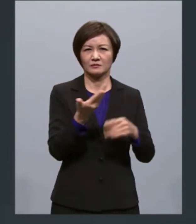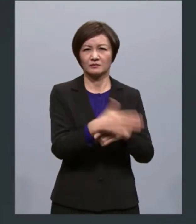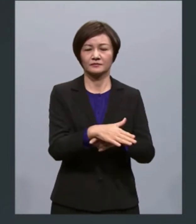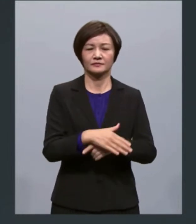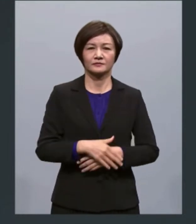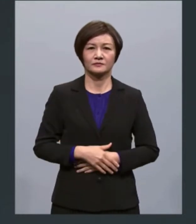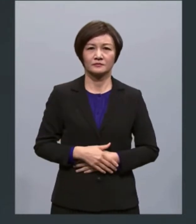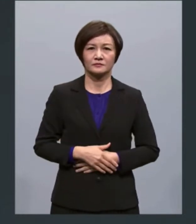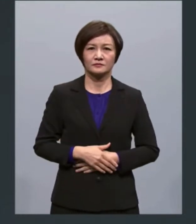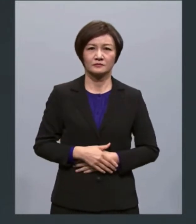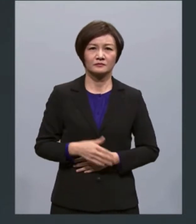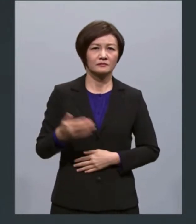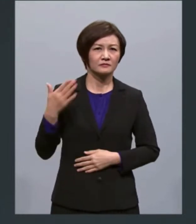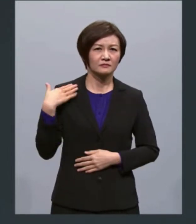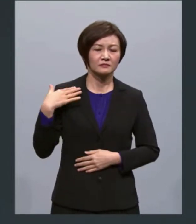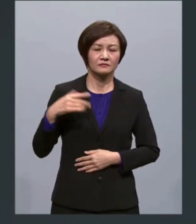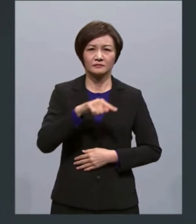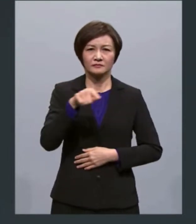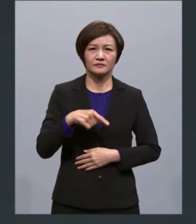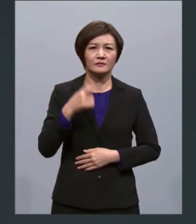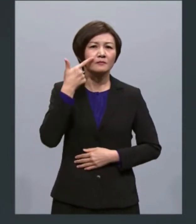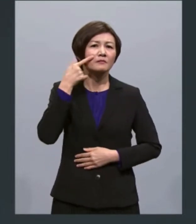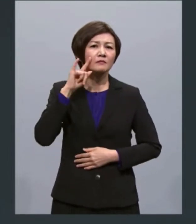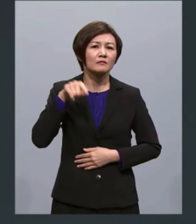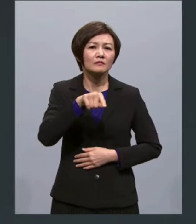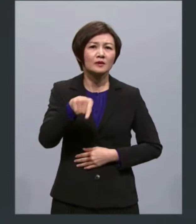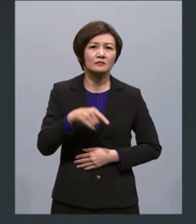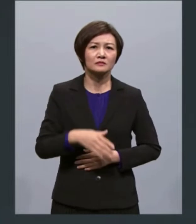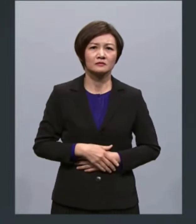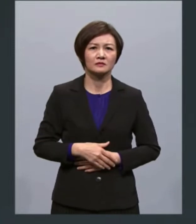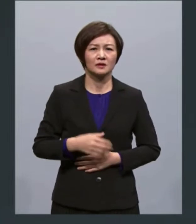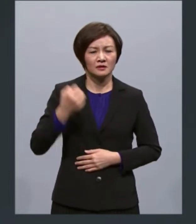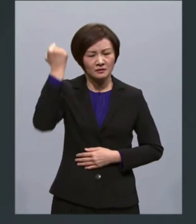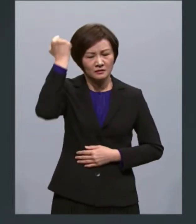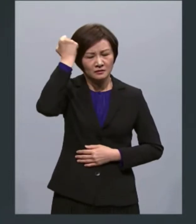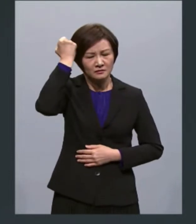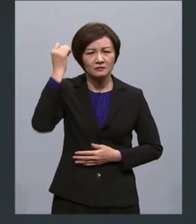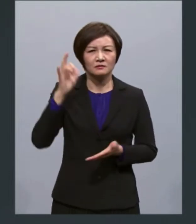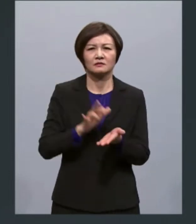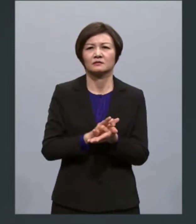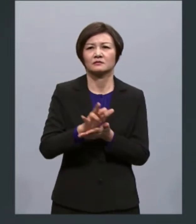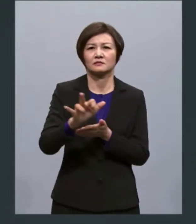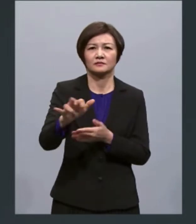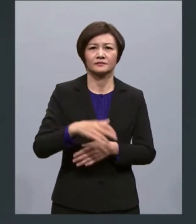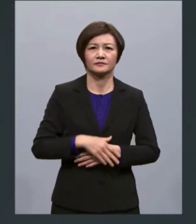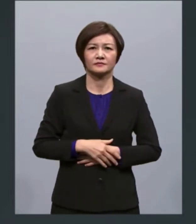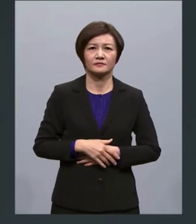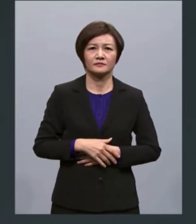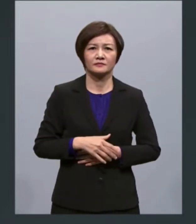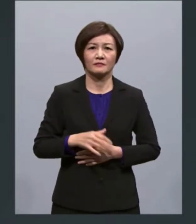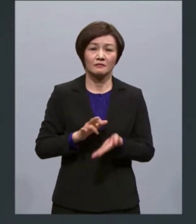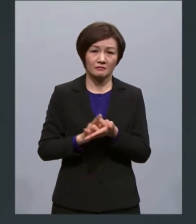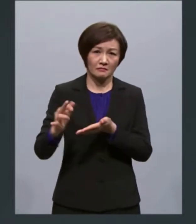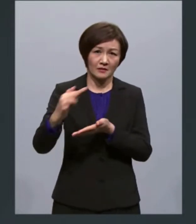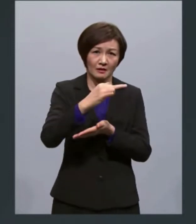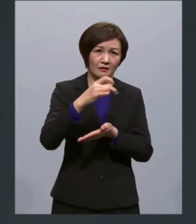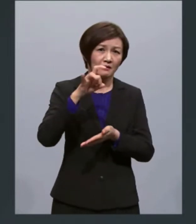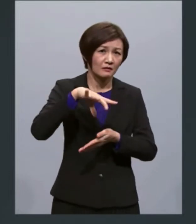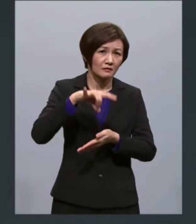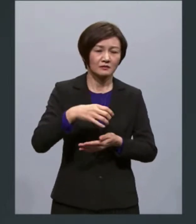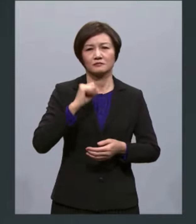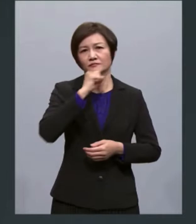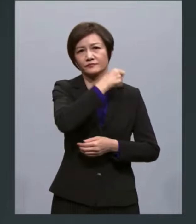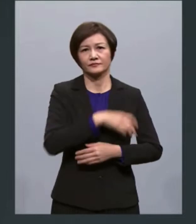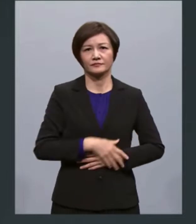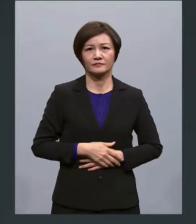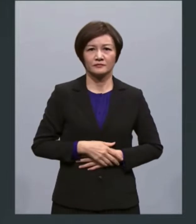亡，当时他们的父母怀着痛苦搭上飞机来到陌生的台湾，面对这